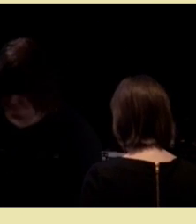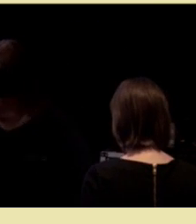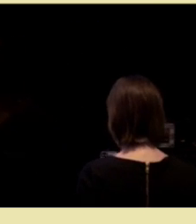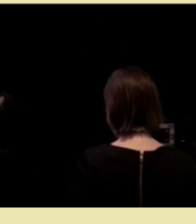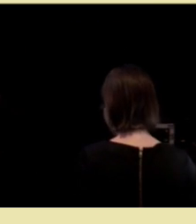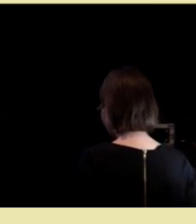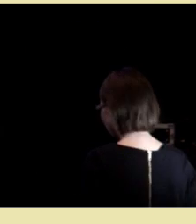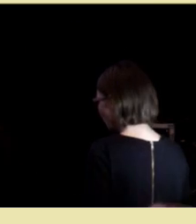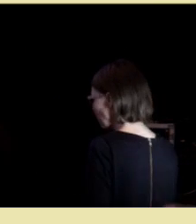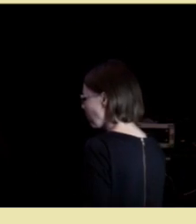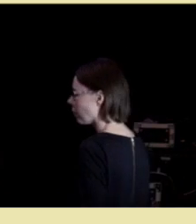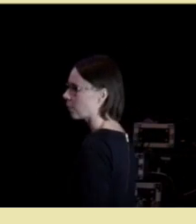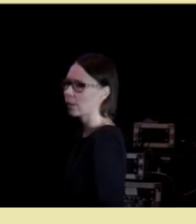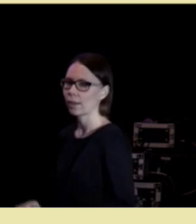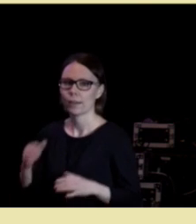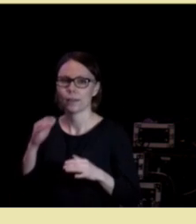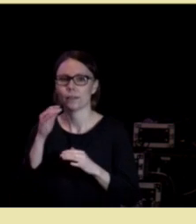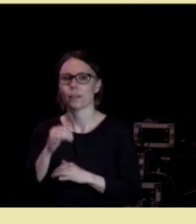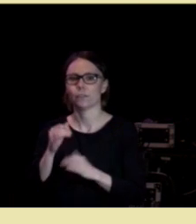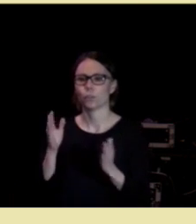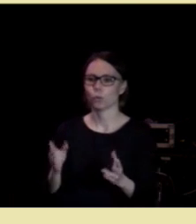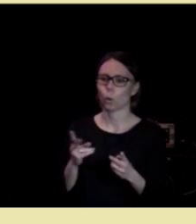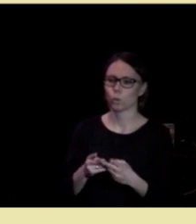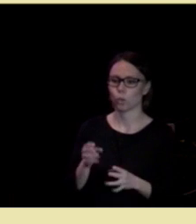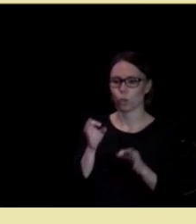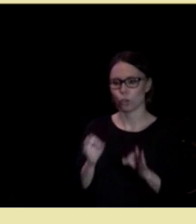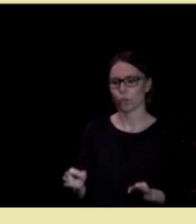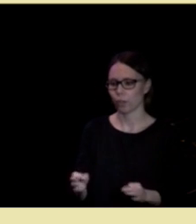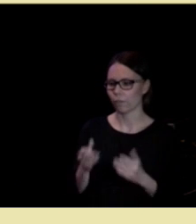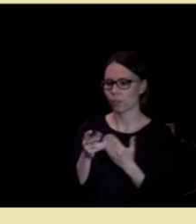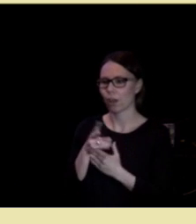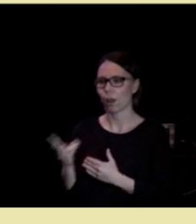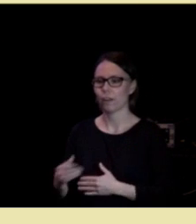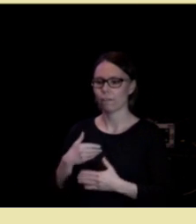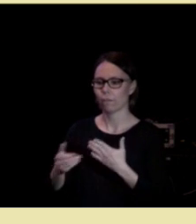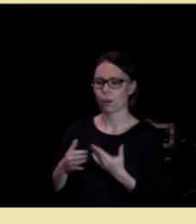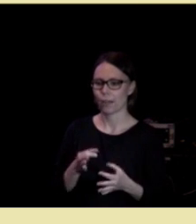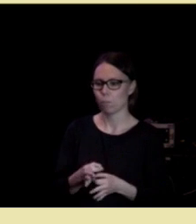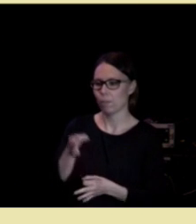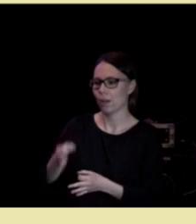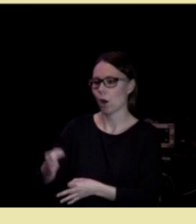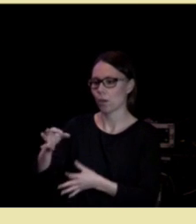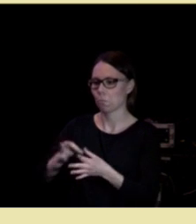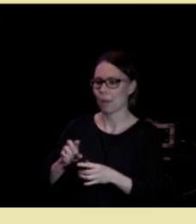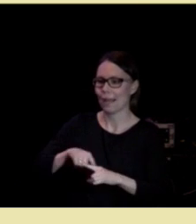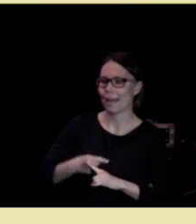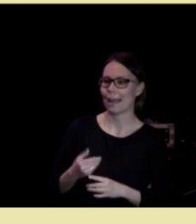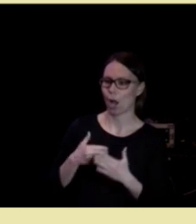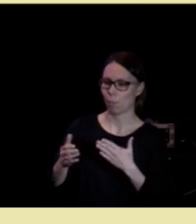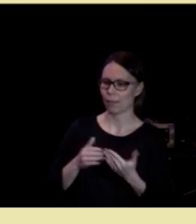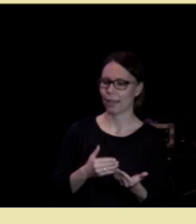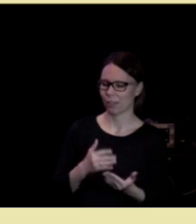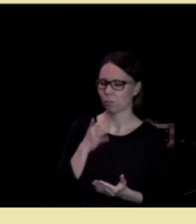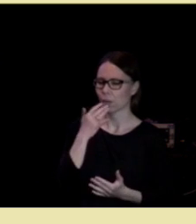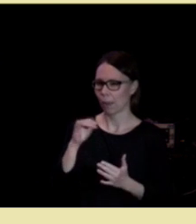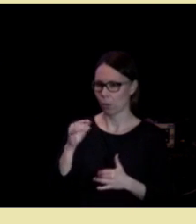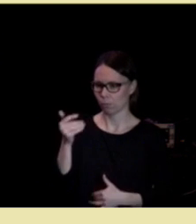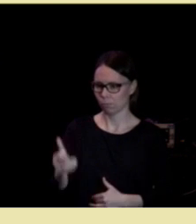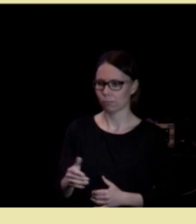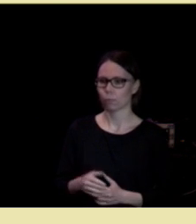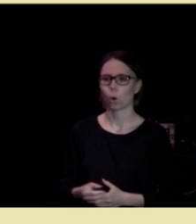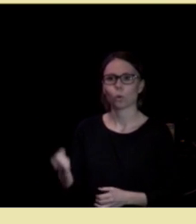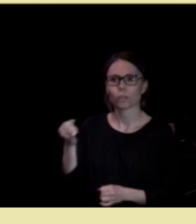Definisjonen også tydelig I forhold til andre faglige pilarer I rehabilitering, og det skal vi komme tilbake til. Og bare for å